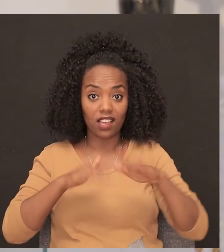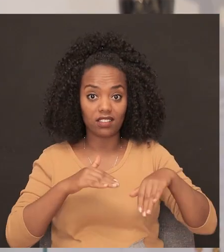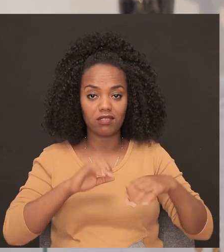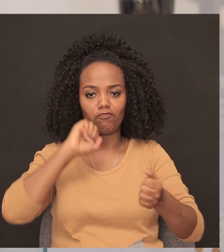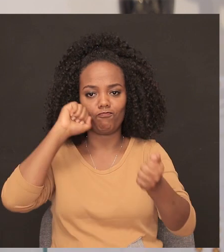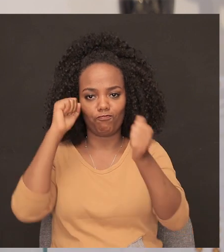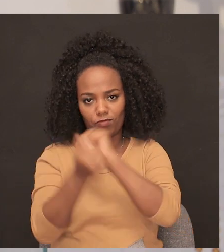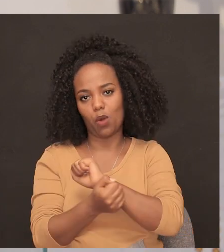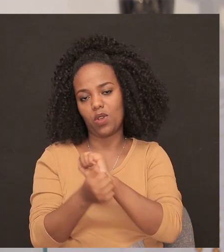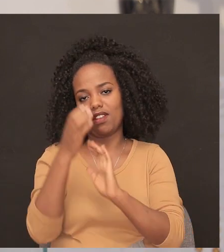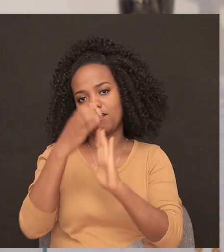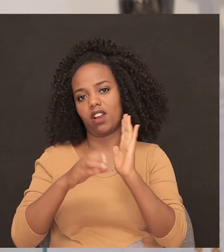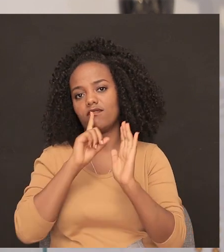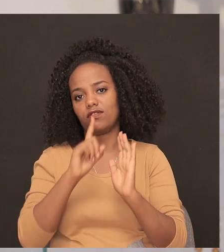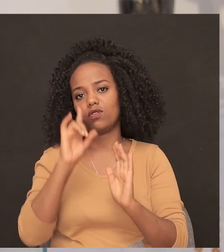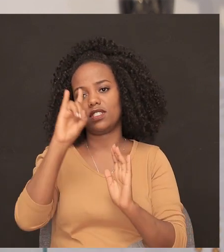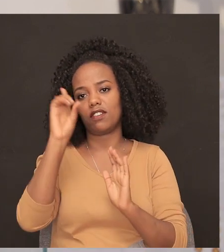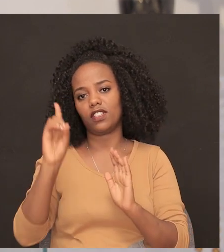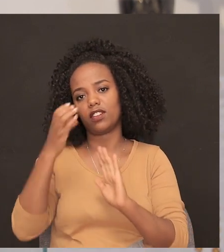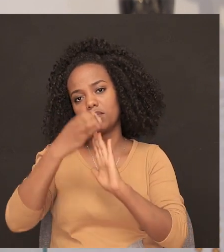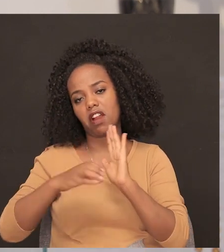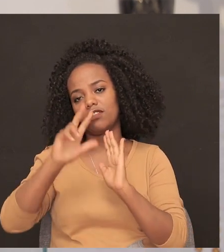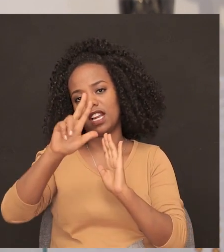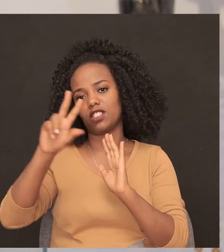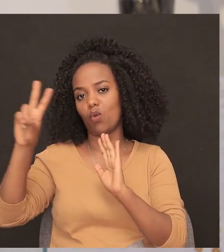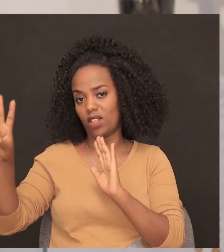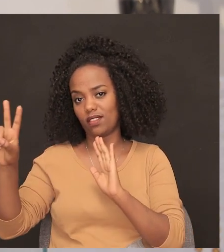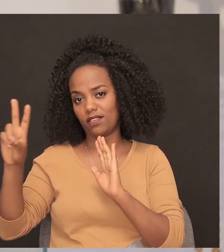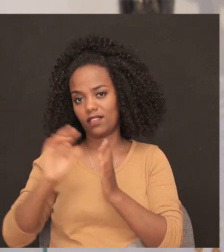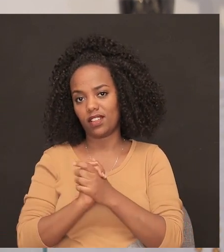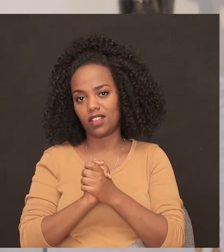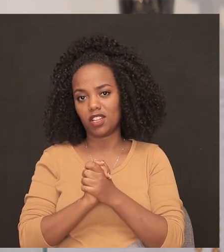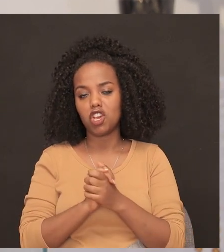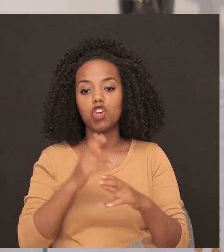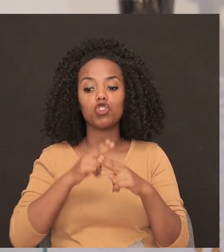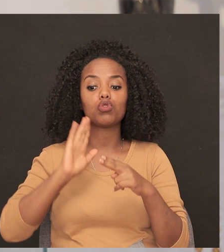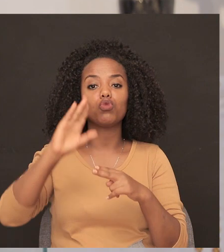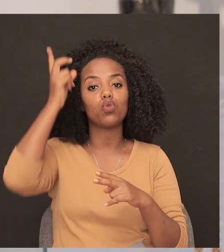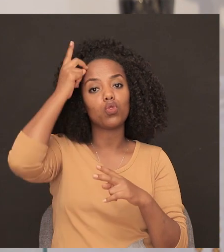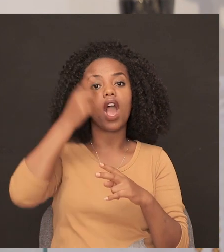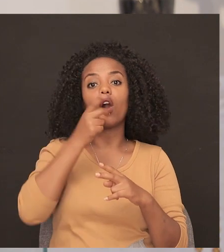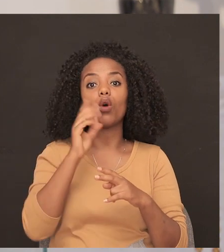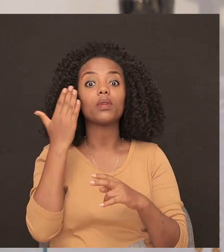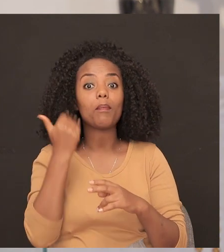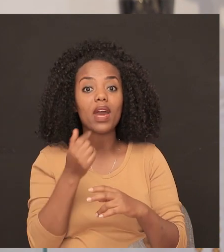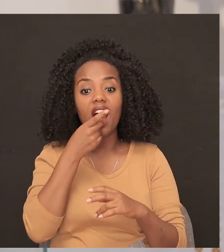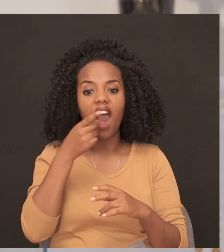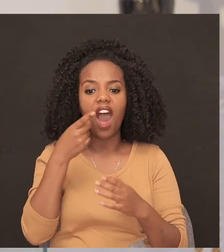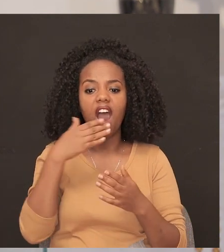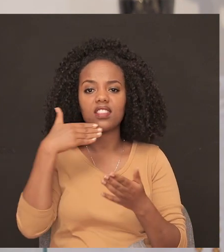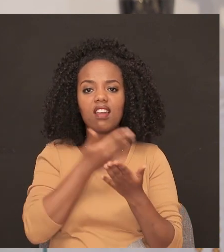የተለወጠበት ምዕራፍ ነው። ይሄ ዘፍጥረት ምዕራፍ 32 ስሙ ያዕቆብ ነበር። አታላይ